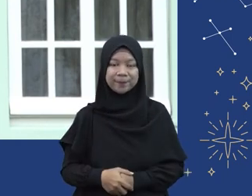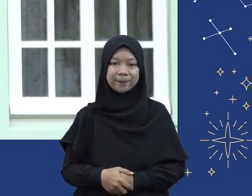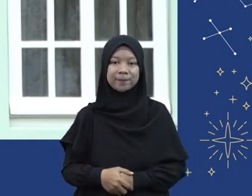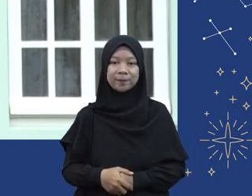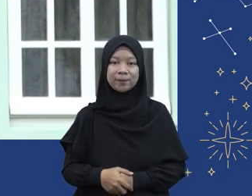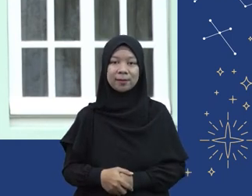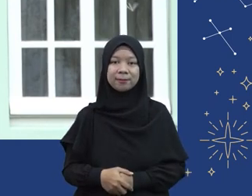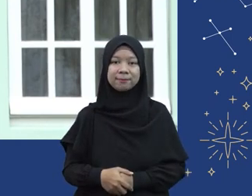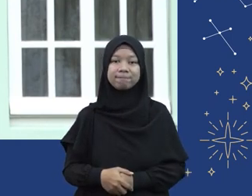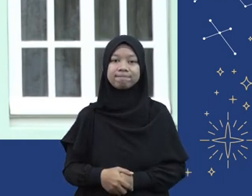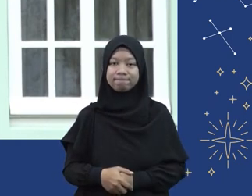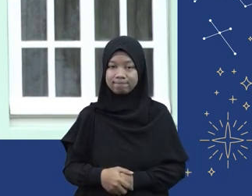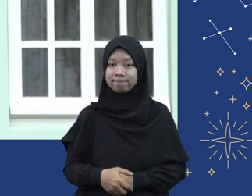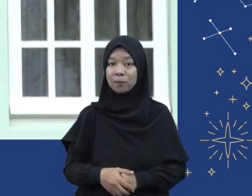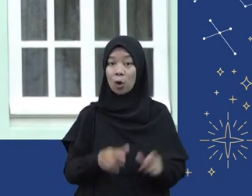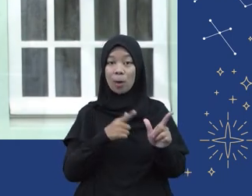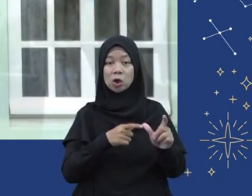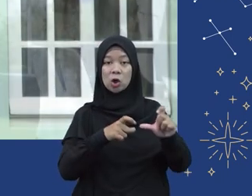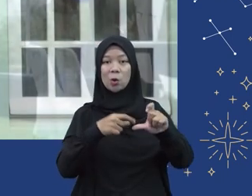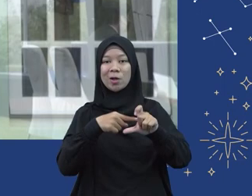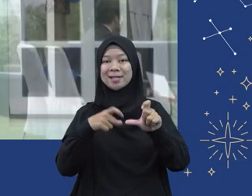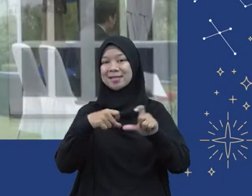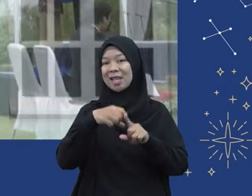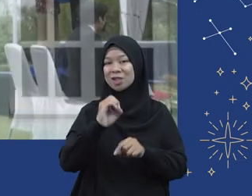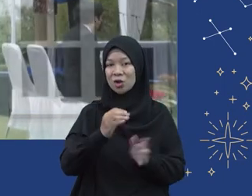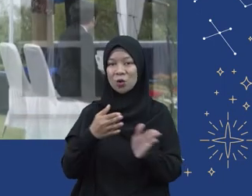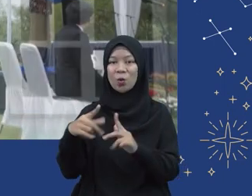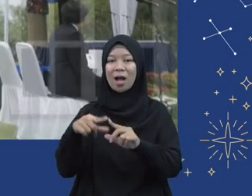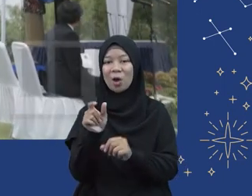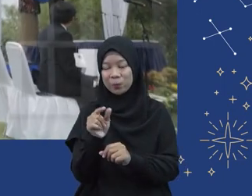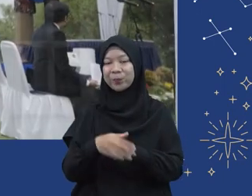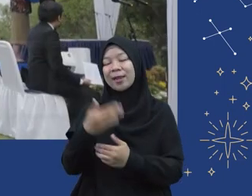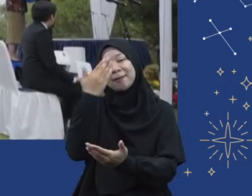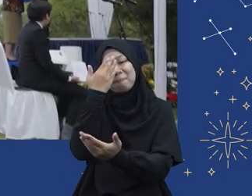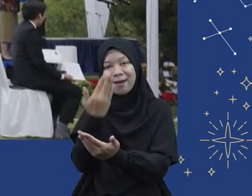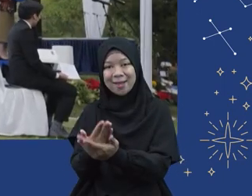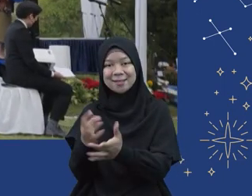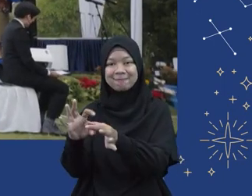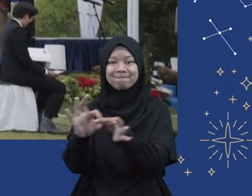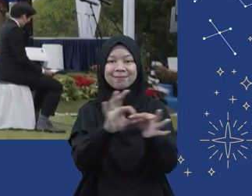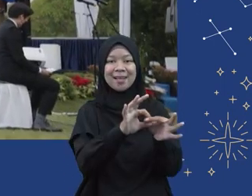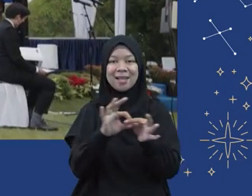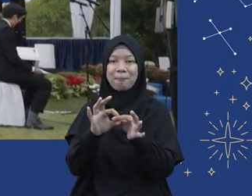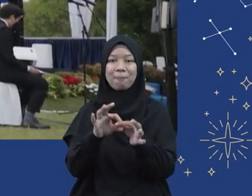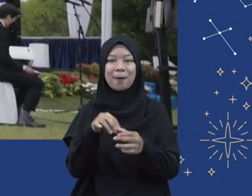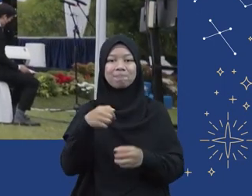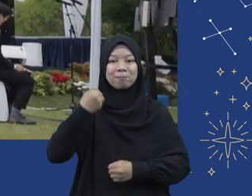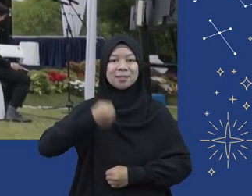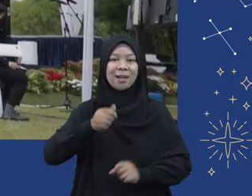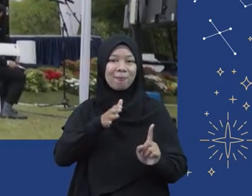komando sesco au tetangga kita Ya Pak terima kasih atas kerjasamanya melindungi